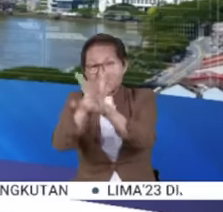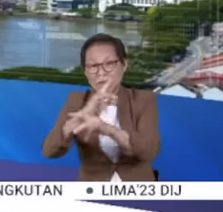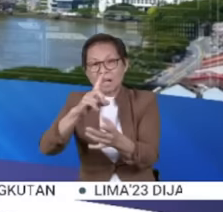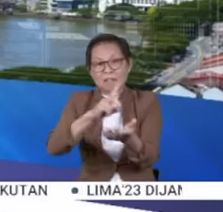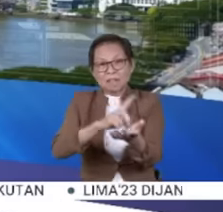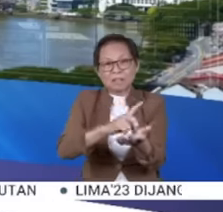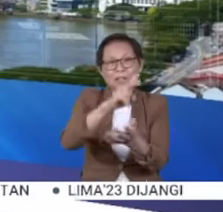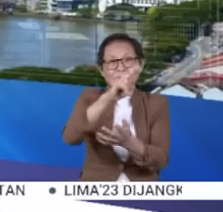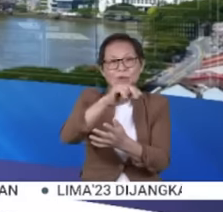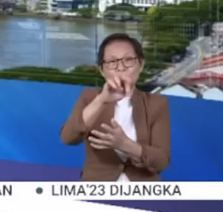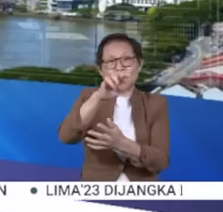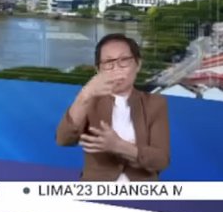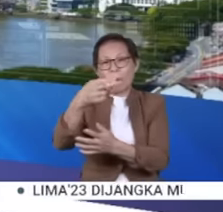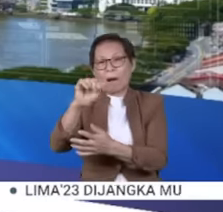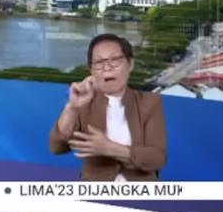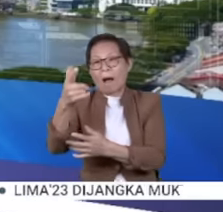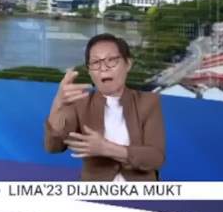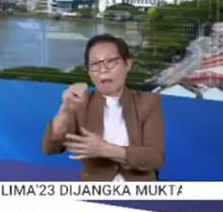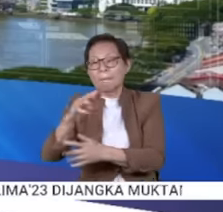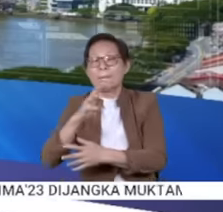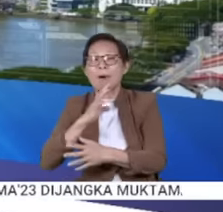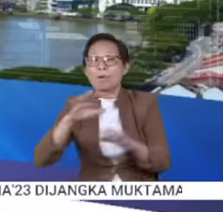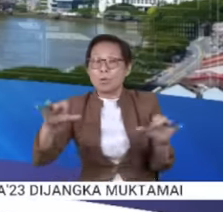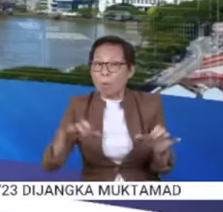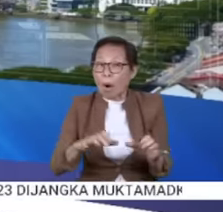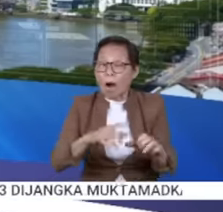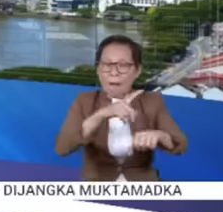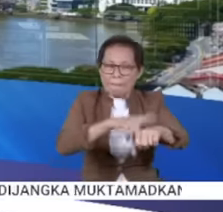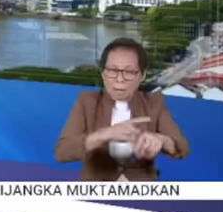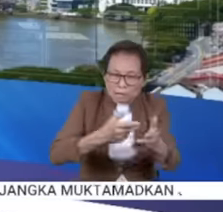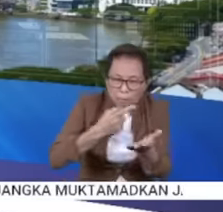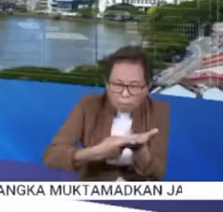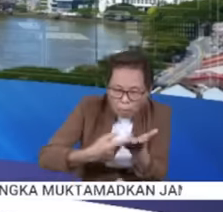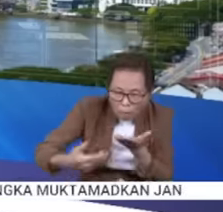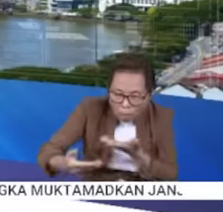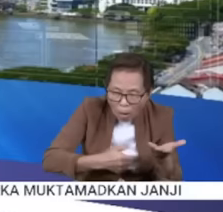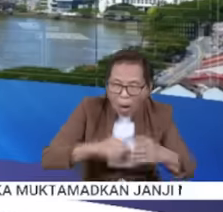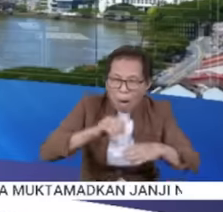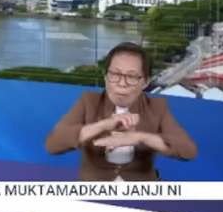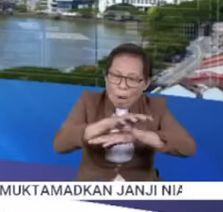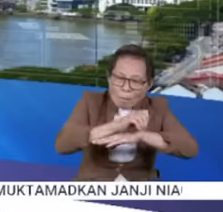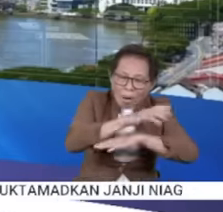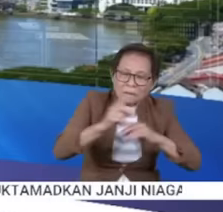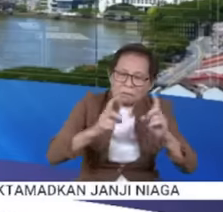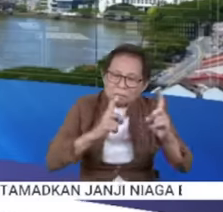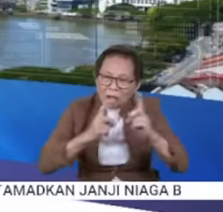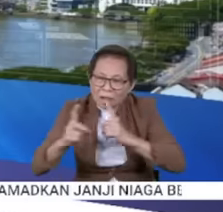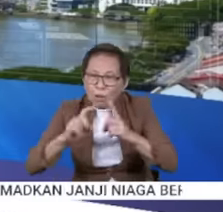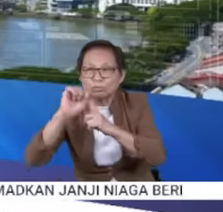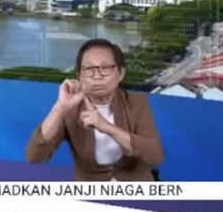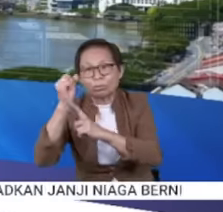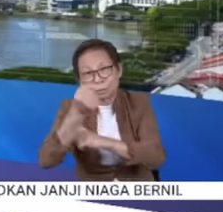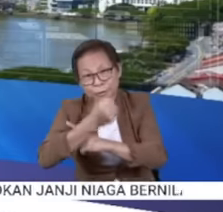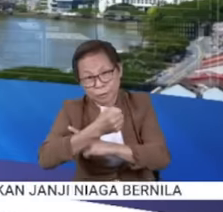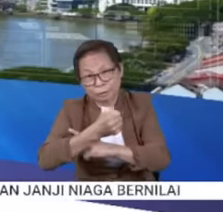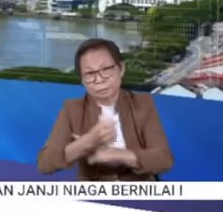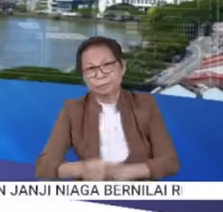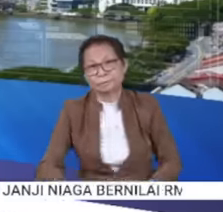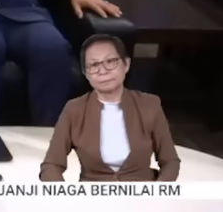dokter Nur Halim Hasan ia dilaksanakan menurut si sesi perbincangan konsultasi dan dialog sosial